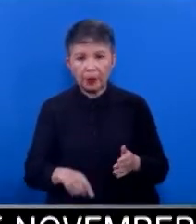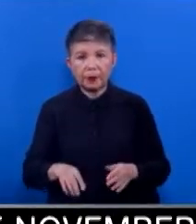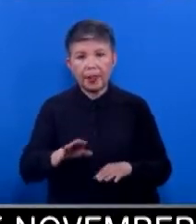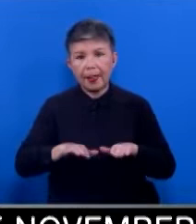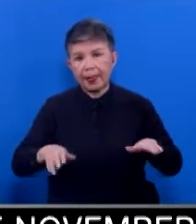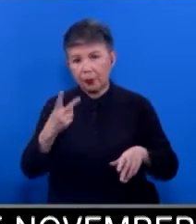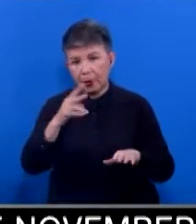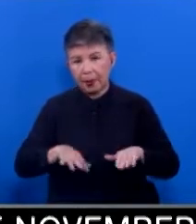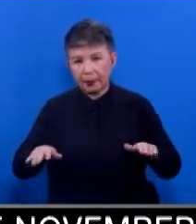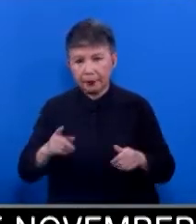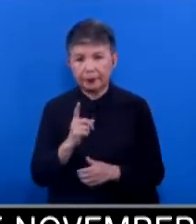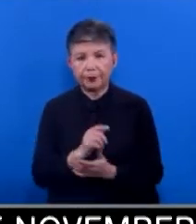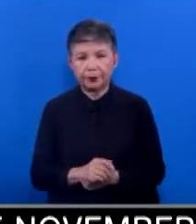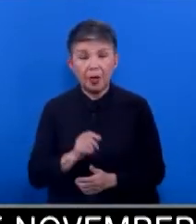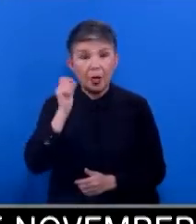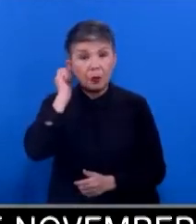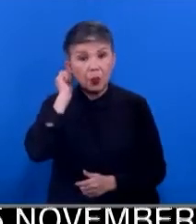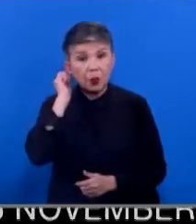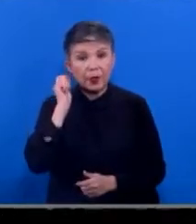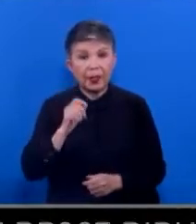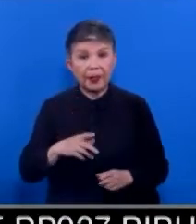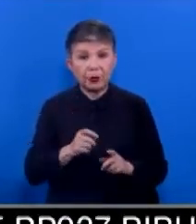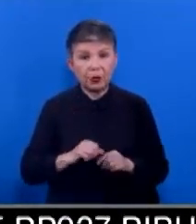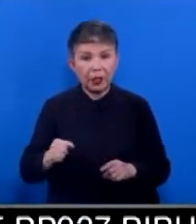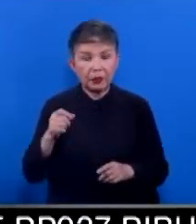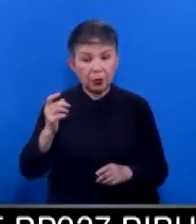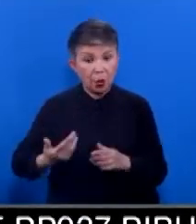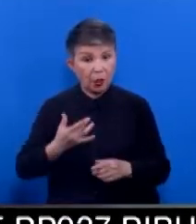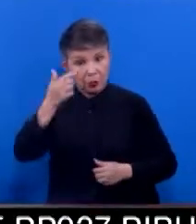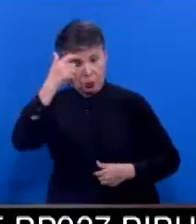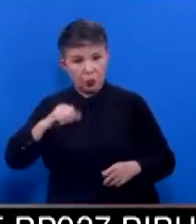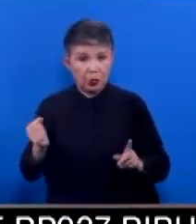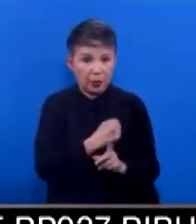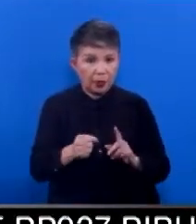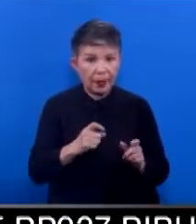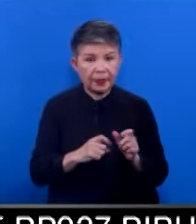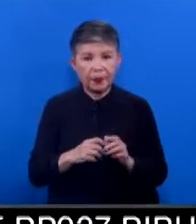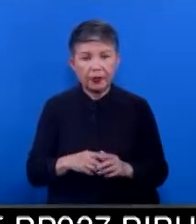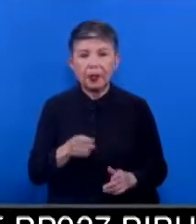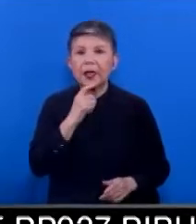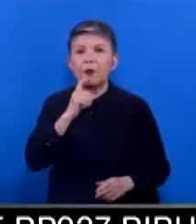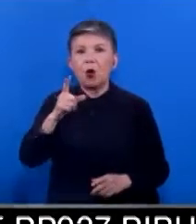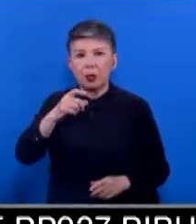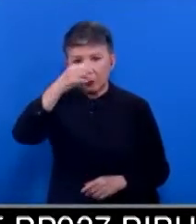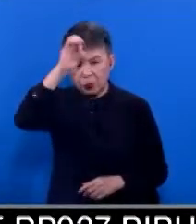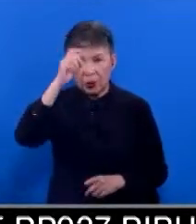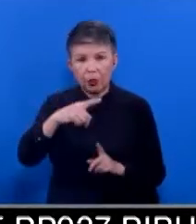tersebut. Perempuan dan siswa sekolah yang dianiaya oleh kedua siswa SMK telah melapor ke Polsek Tondano dan